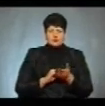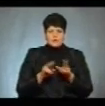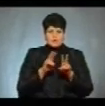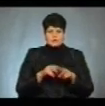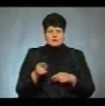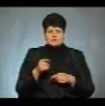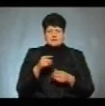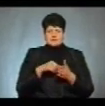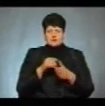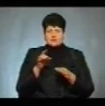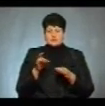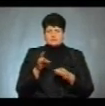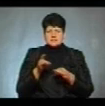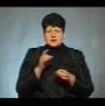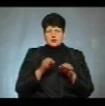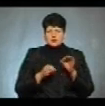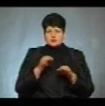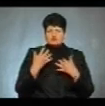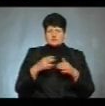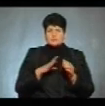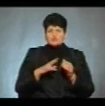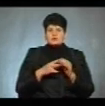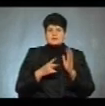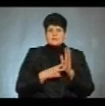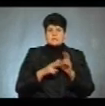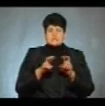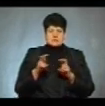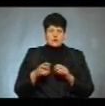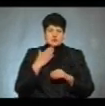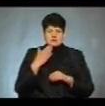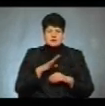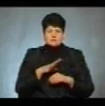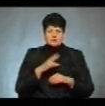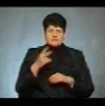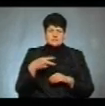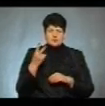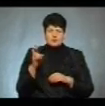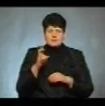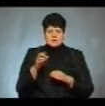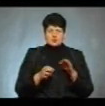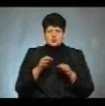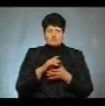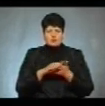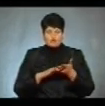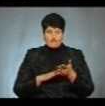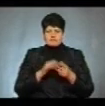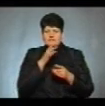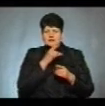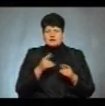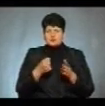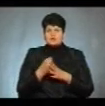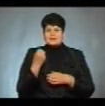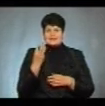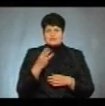суд уже відбулося 17 засідань. Останні провели 22 березня. Суд продовжив термін перебування підозрюваних під арештом до